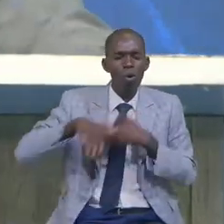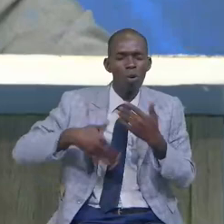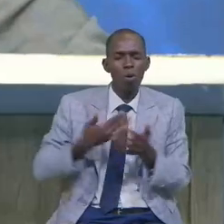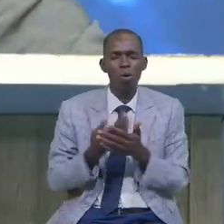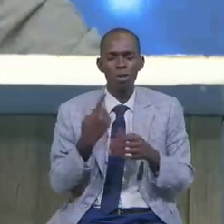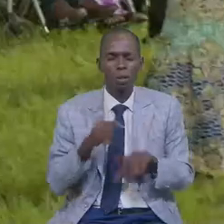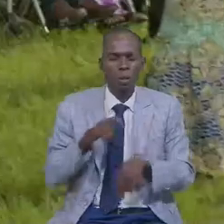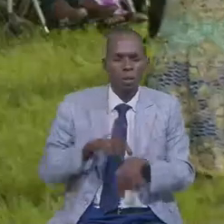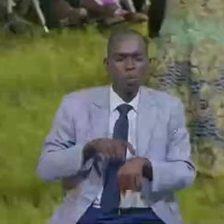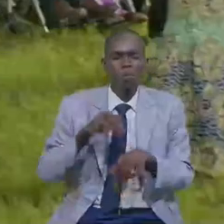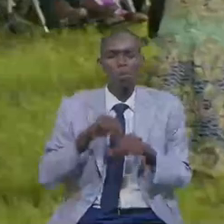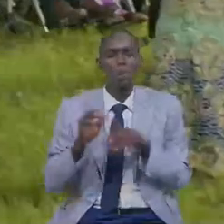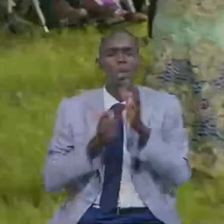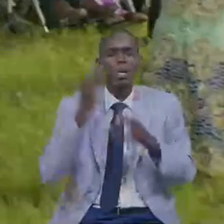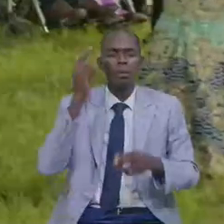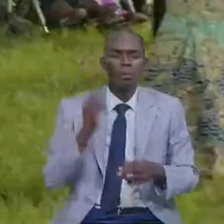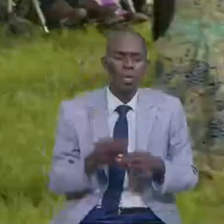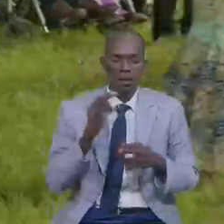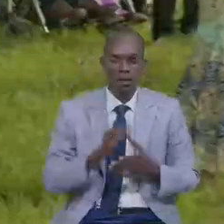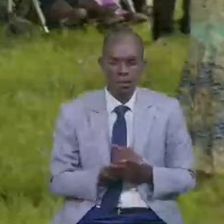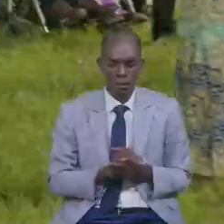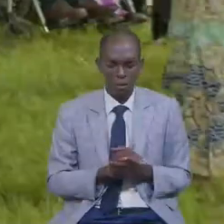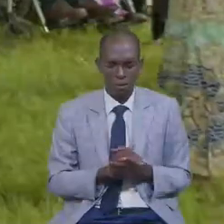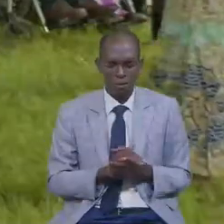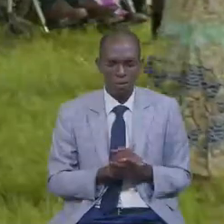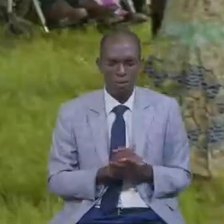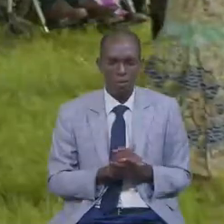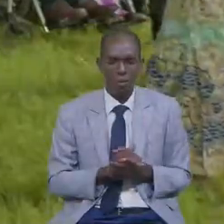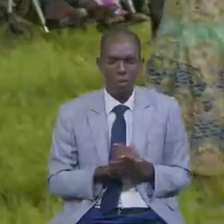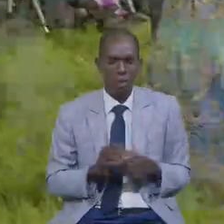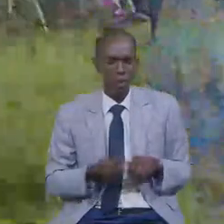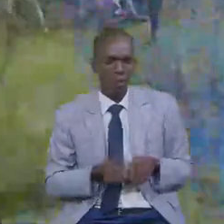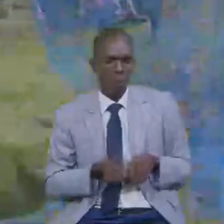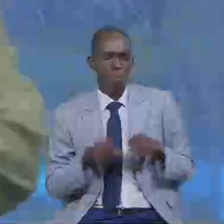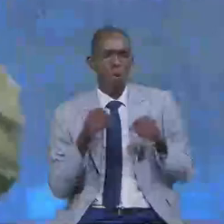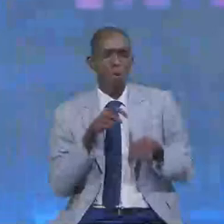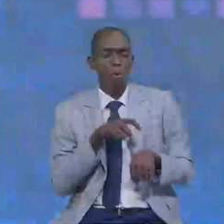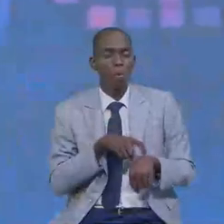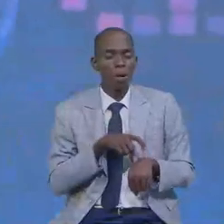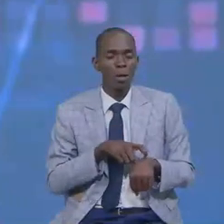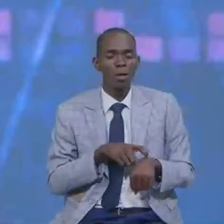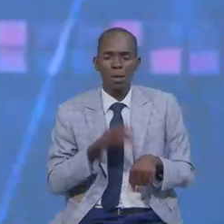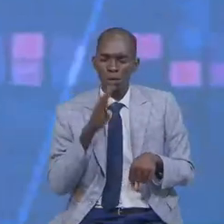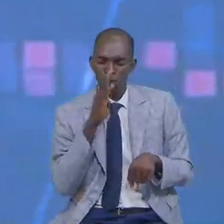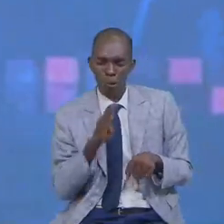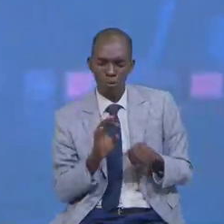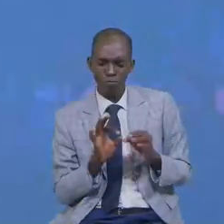ces os au nom de Jésus. Les os cassés, brisés, soient